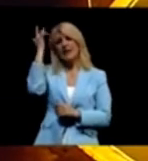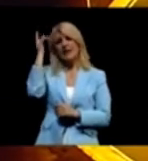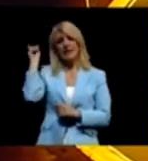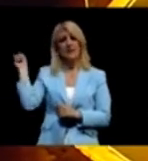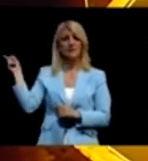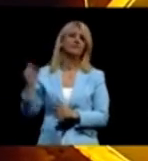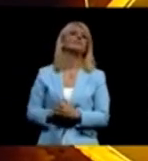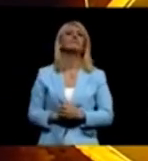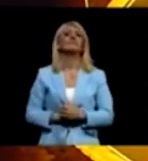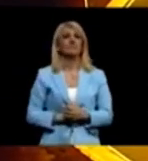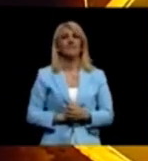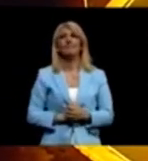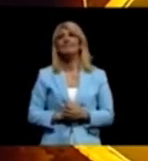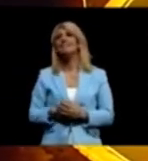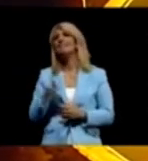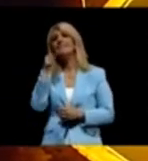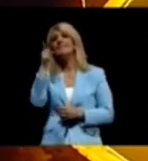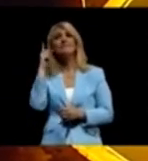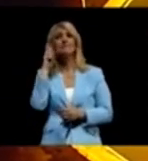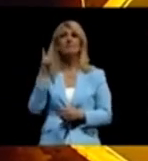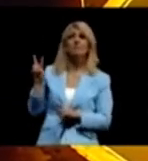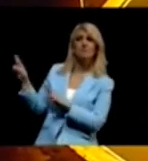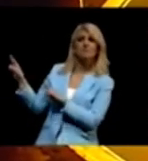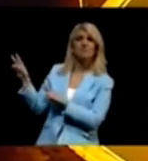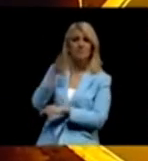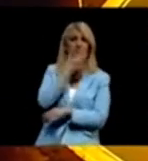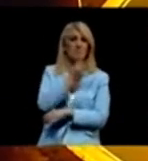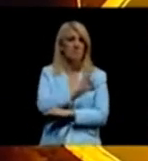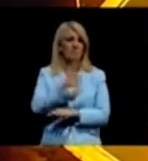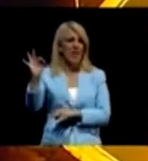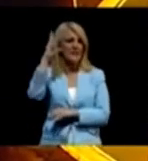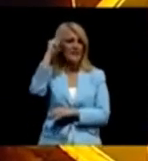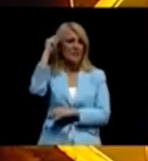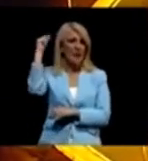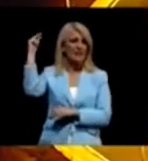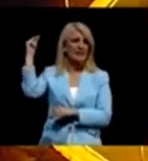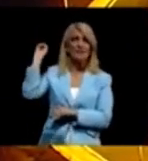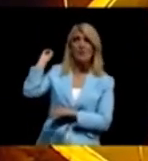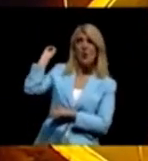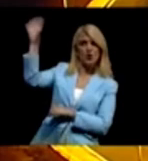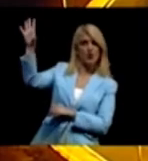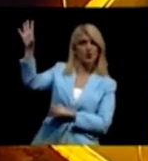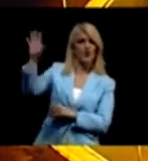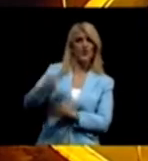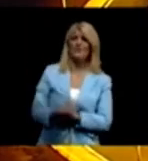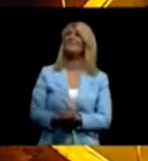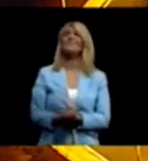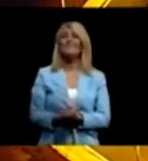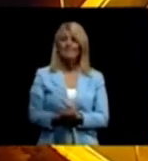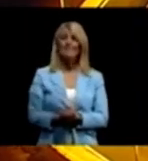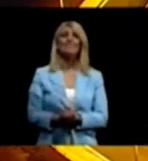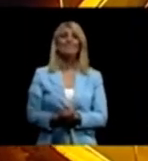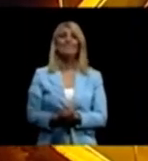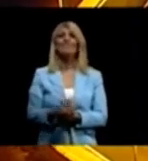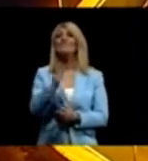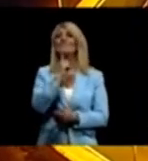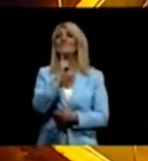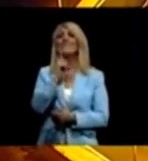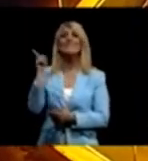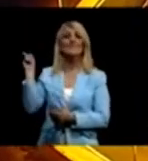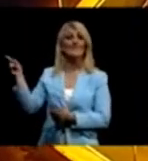Θα νομίζατε ότι μπορεί να είναι ένα πανεπιστήμιο του εξωτερικού. Κι όμως, αυτό είναι το σύγχρονο